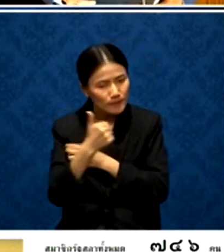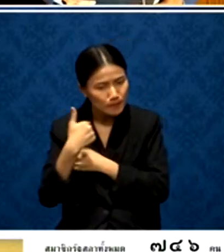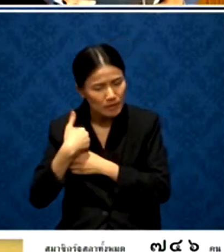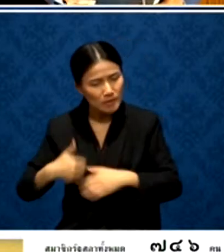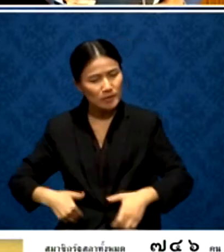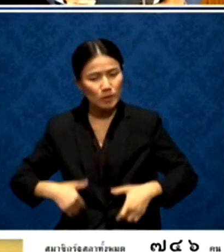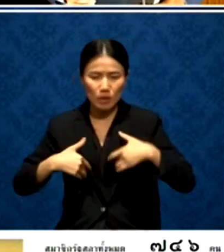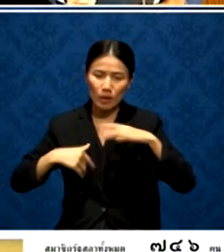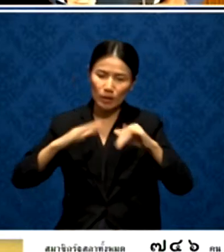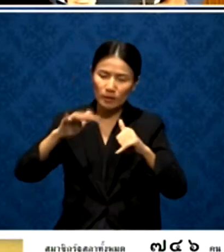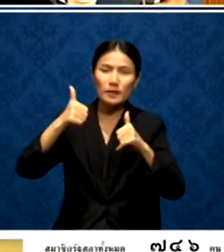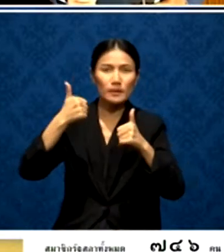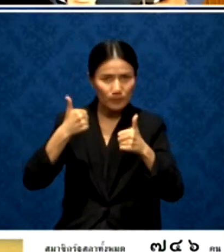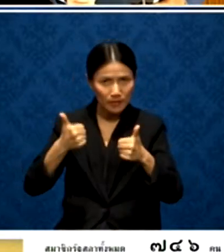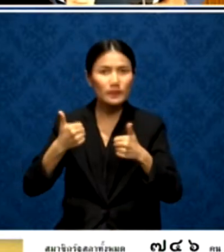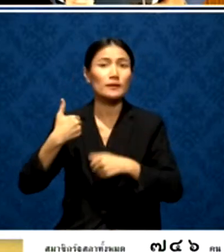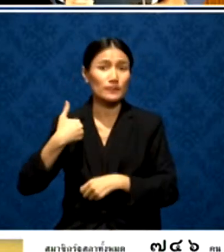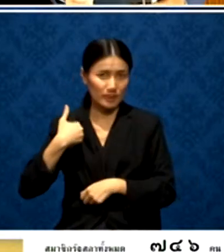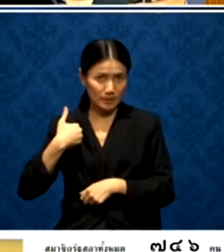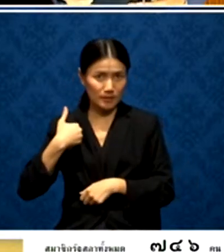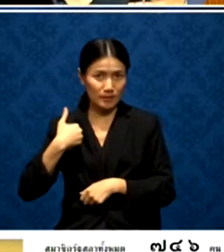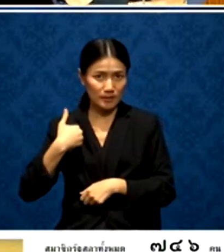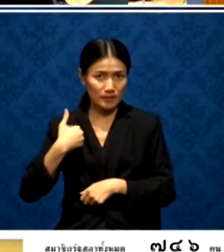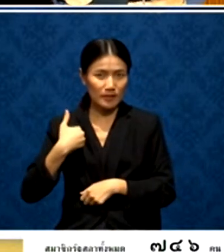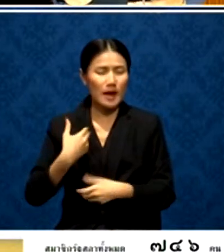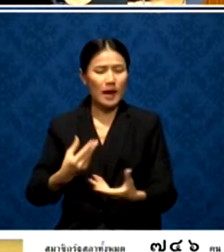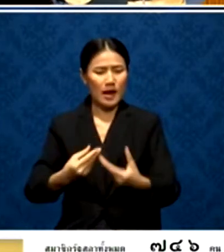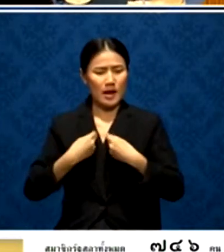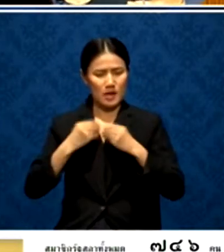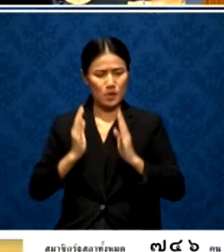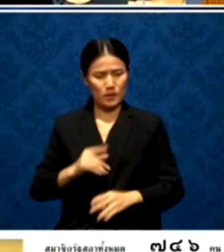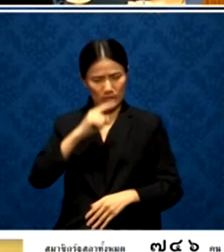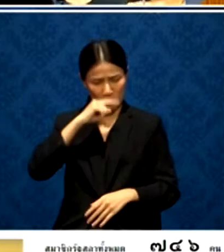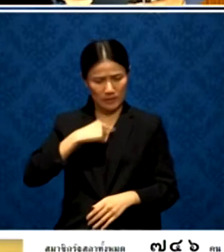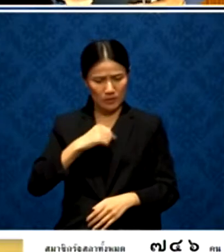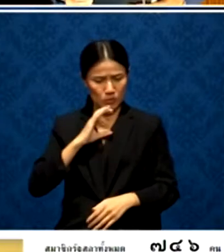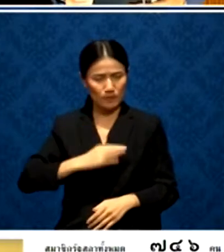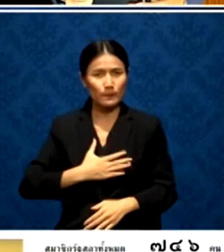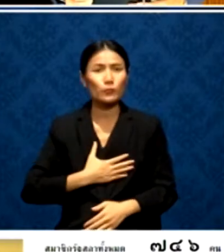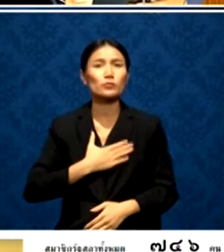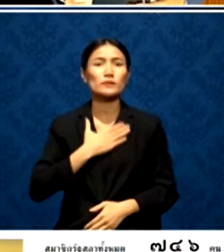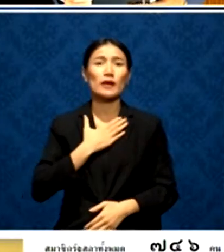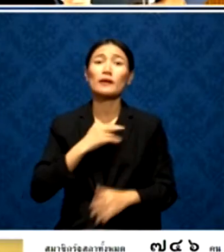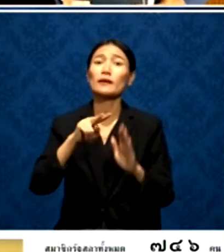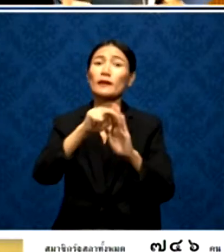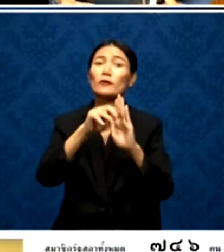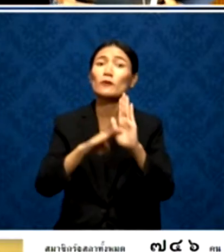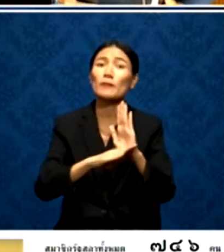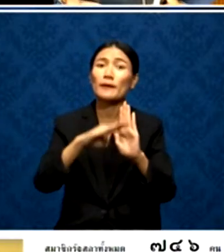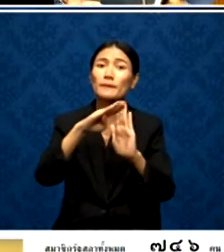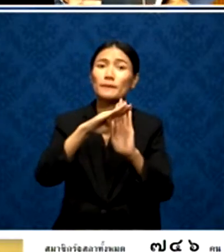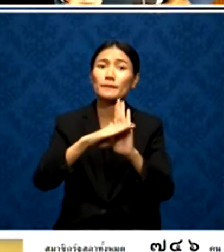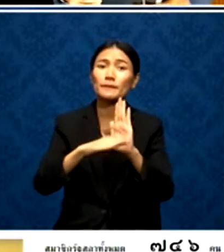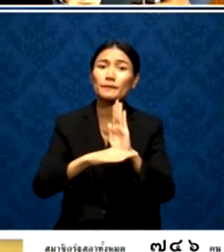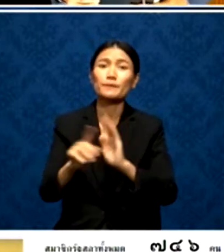คืนศักดิ์ศรีของการเป็นคนไทยโดยการดำเนินนโยบายดังต่อ